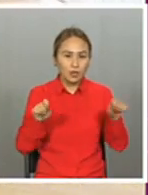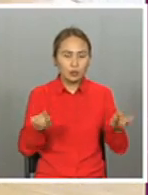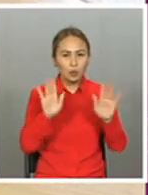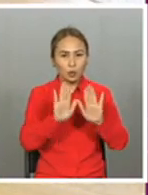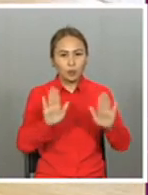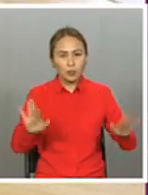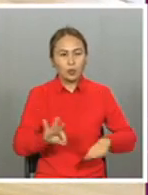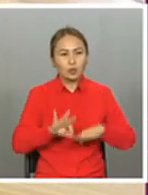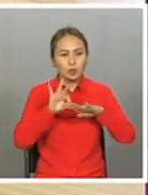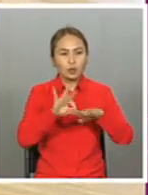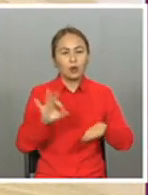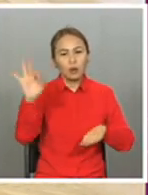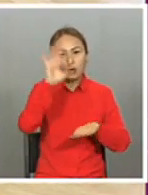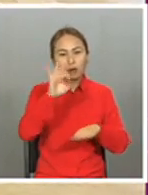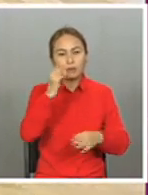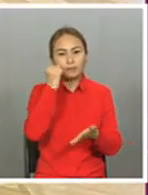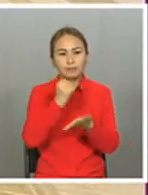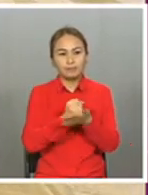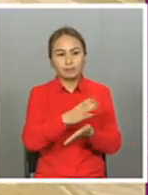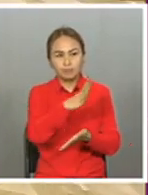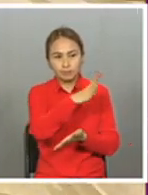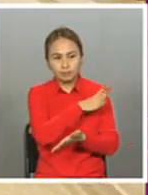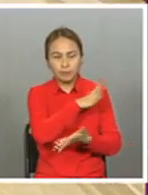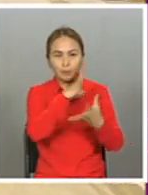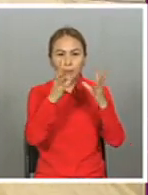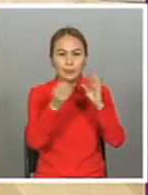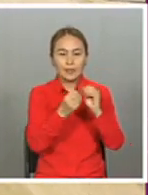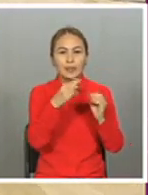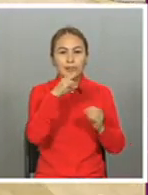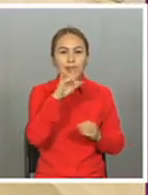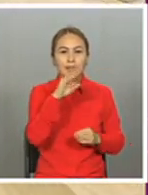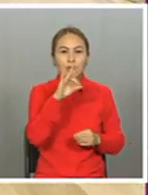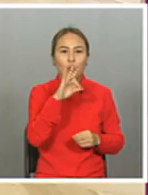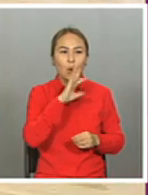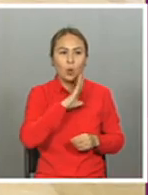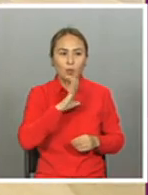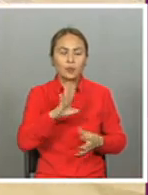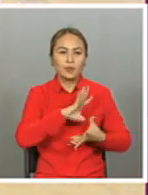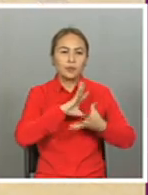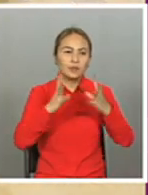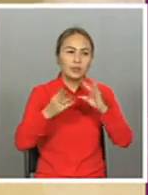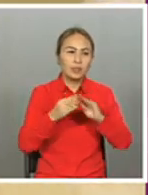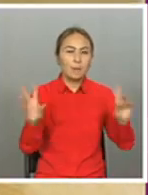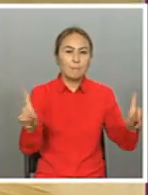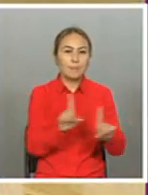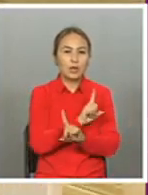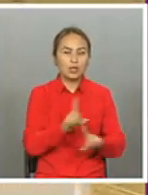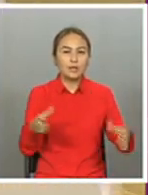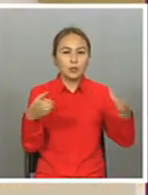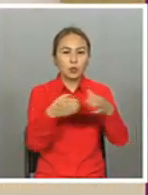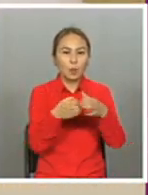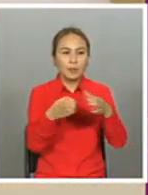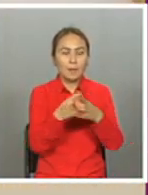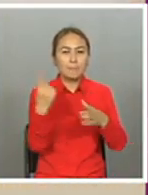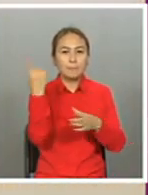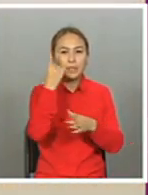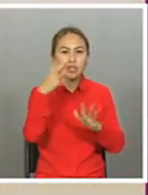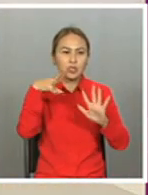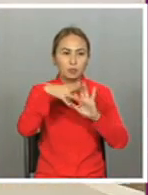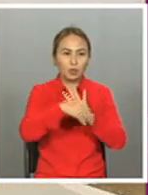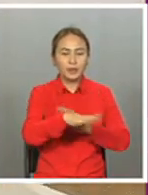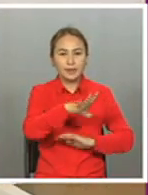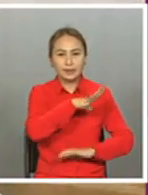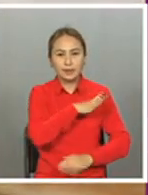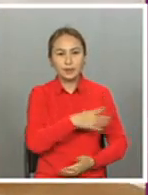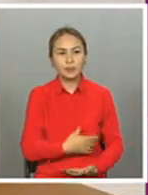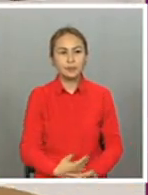өткізу жөнінде қаулы шығарылған еді. Эрмитаж бен Третьяков галереясының экспонаттары мұражайдың топтамасына бірінші болып енді.